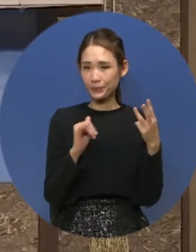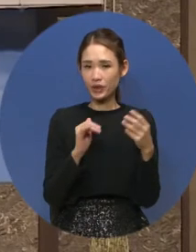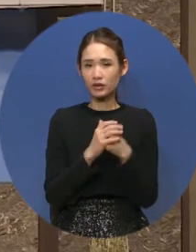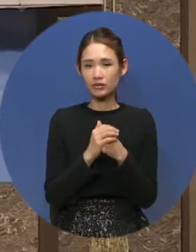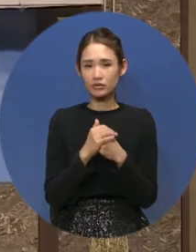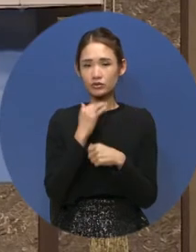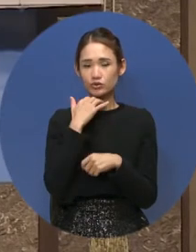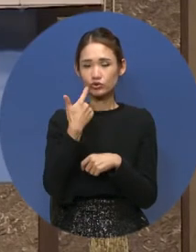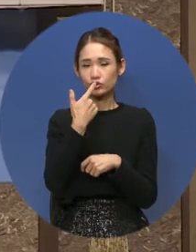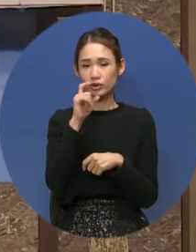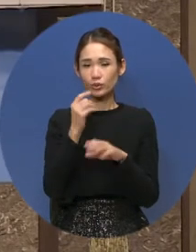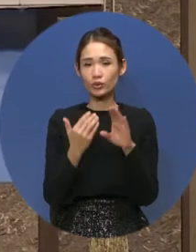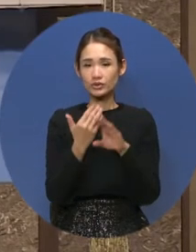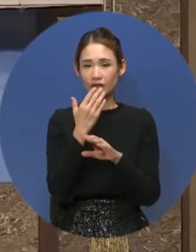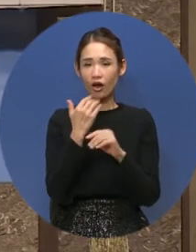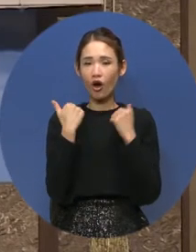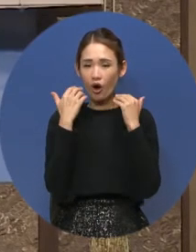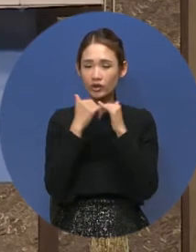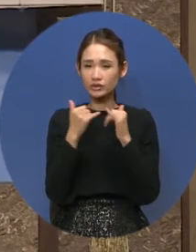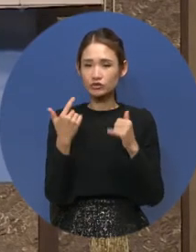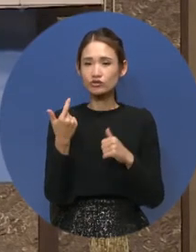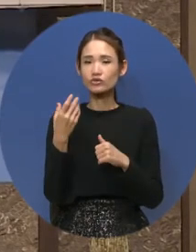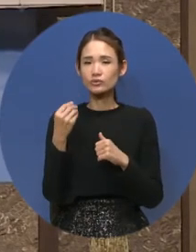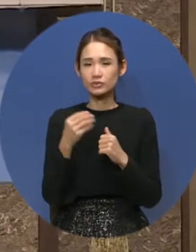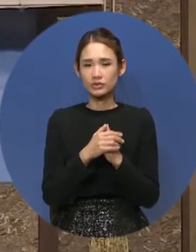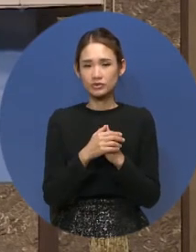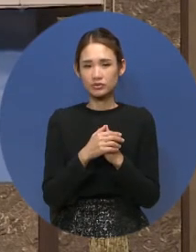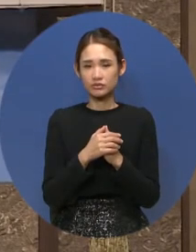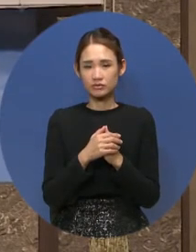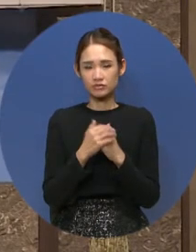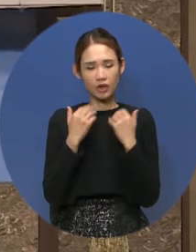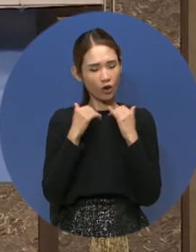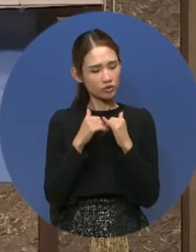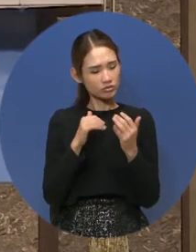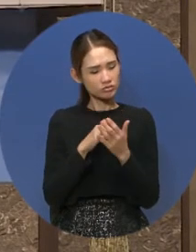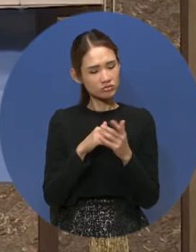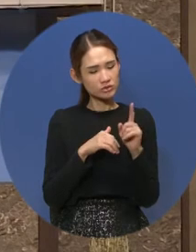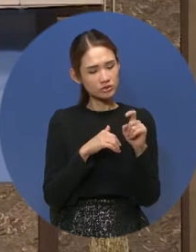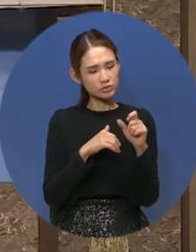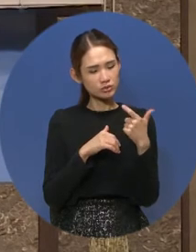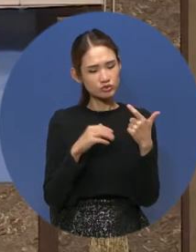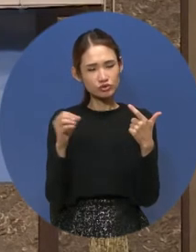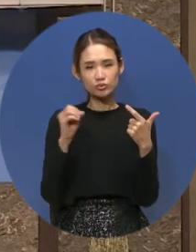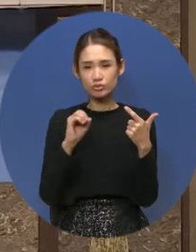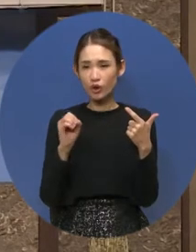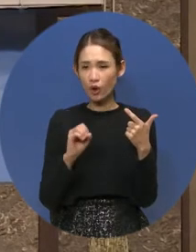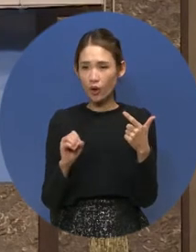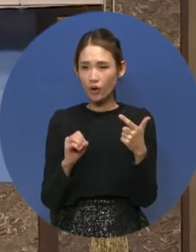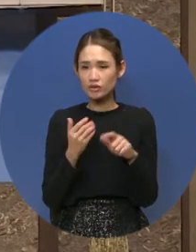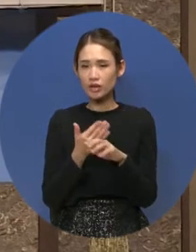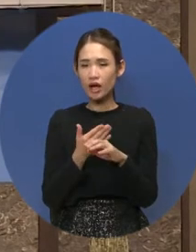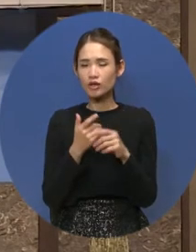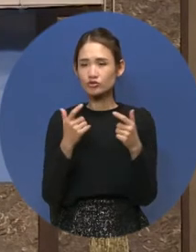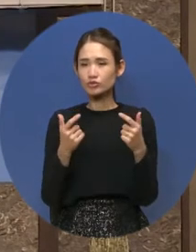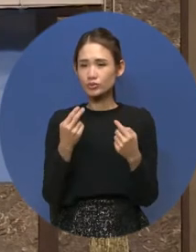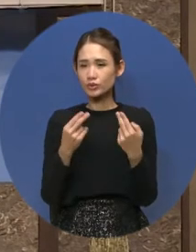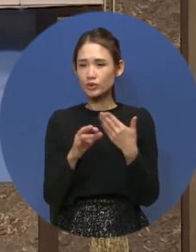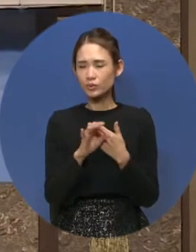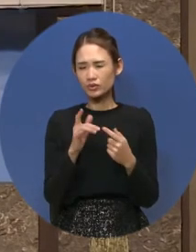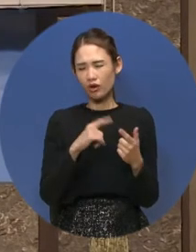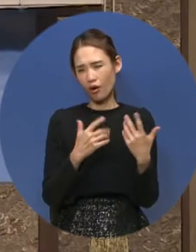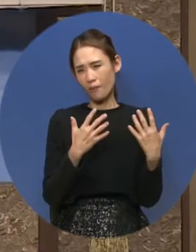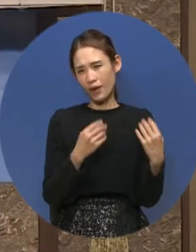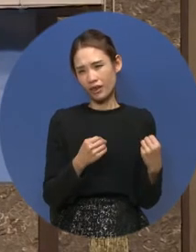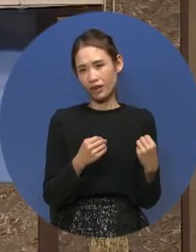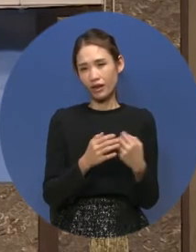이상 어르신이 6만여 명이고요. 어르신은 한 16% 정도 분포해서 좀 타구에 비해서 많은 편입니다.